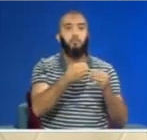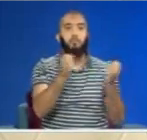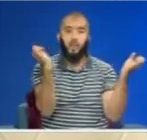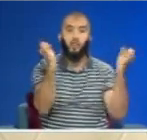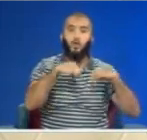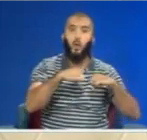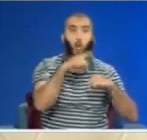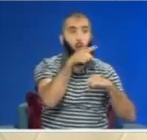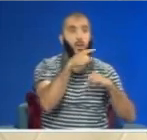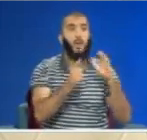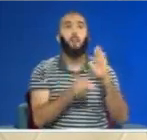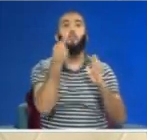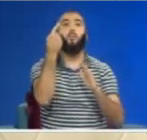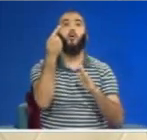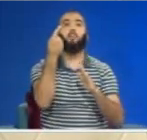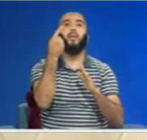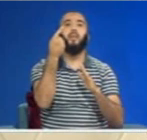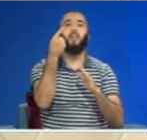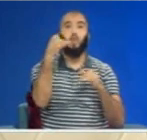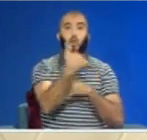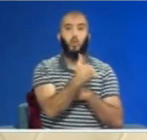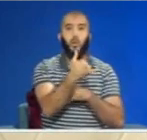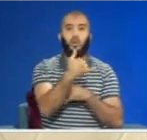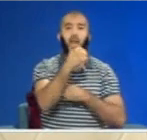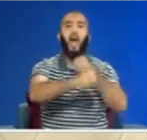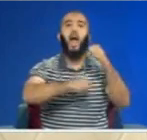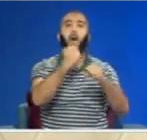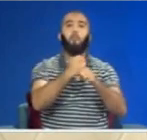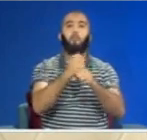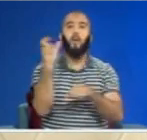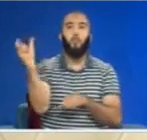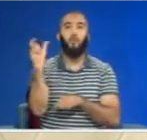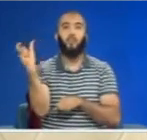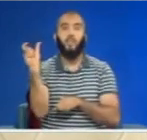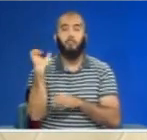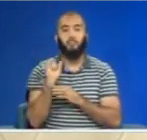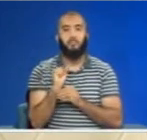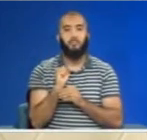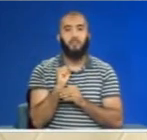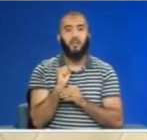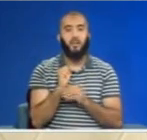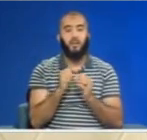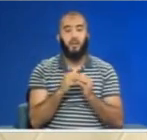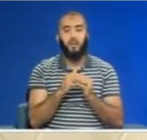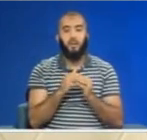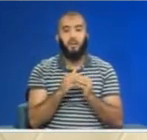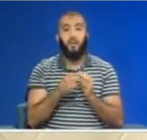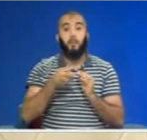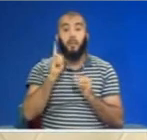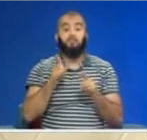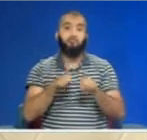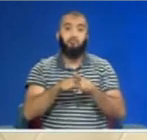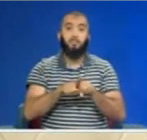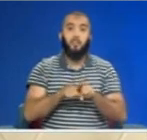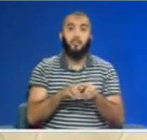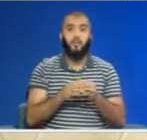على جعله بداية للتاريخ الهجري، وجعلوا حدث الهجرة هو السبب. ولكن حدث الهجرة